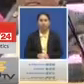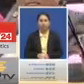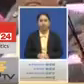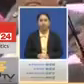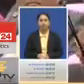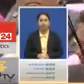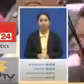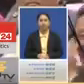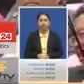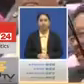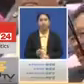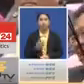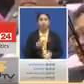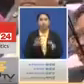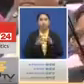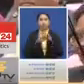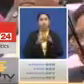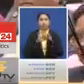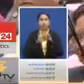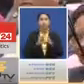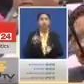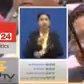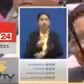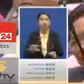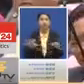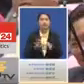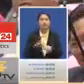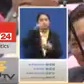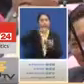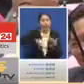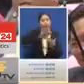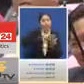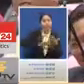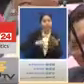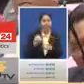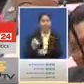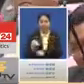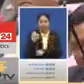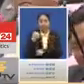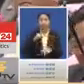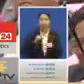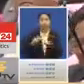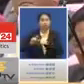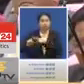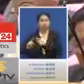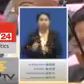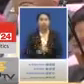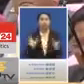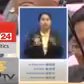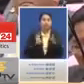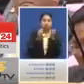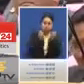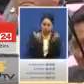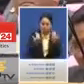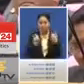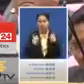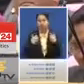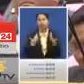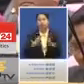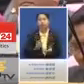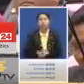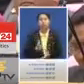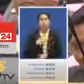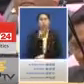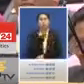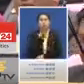เรื่องของผมเป็นห่วงเรื่องบรรยากาศของประเทศแล้วก็ความเชื่อมั่นว่าเราจะอยู่ในระบบนิติรัฐหรือไม่ผมอยากขอร้องท